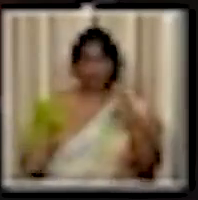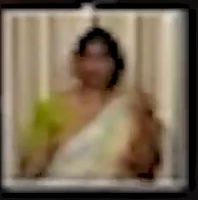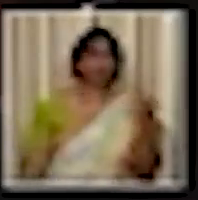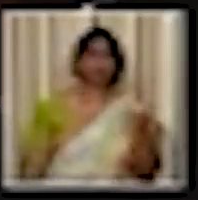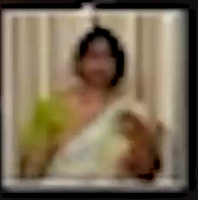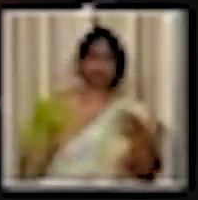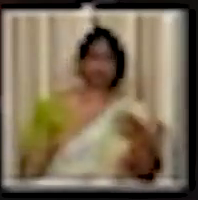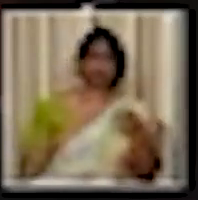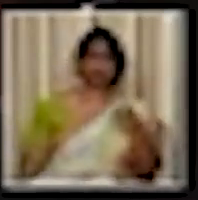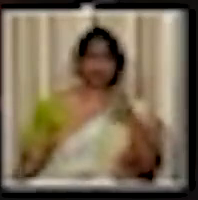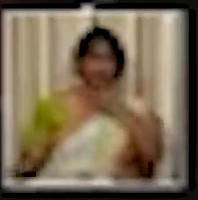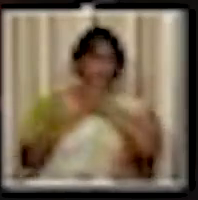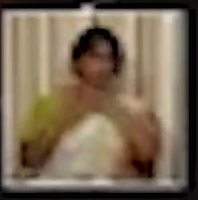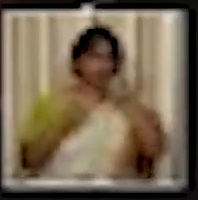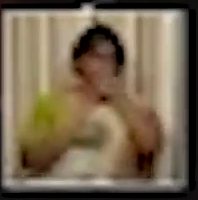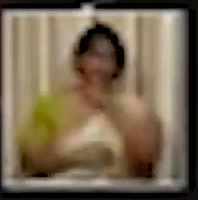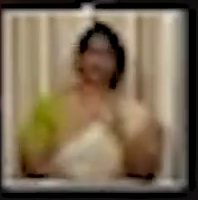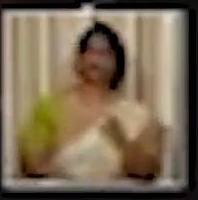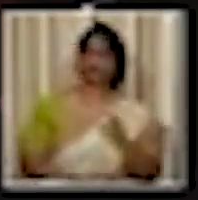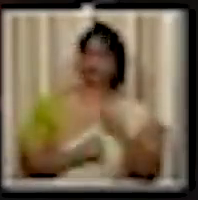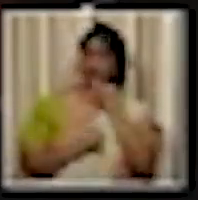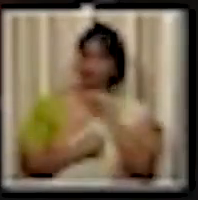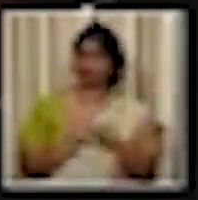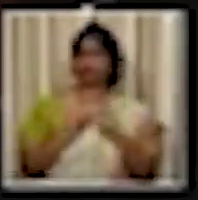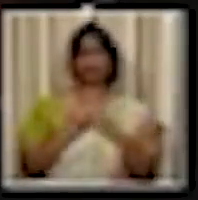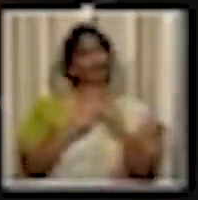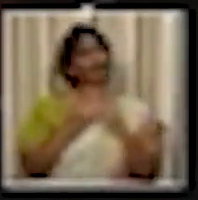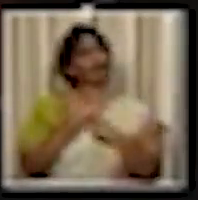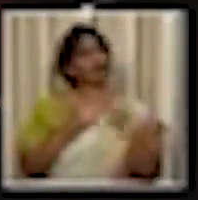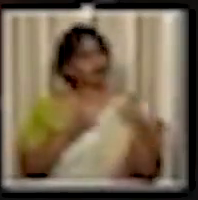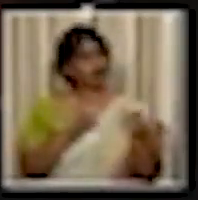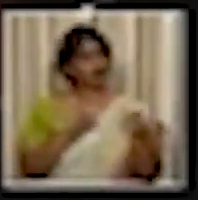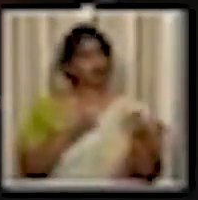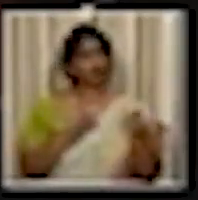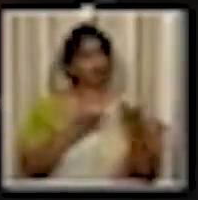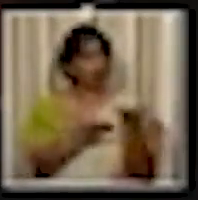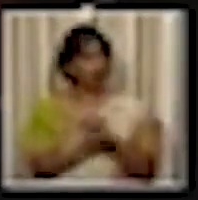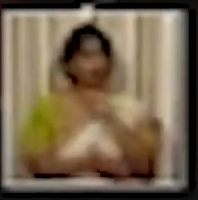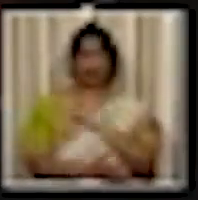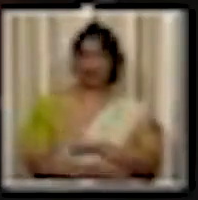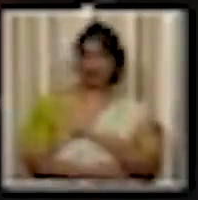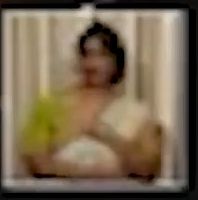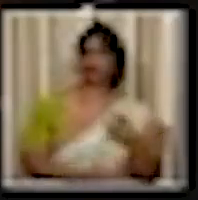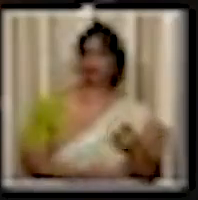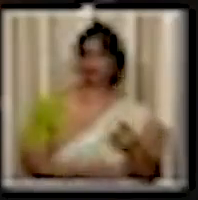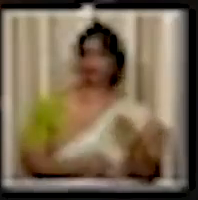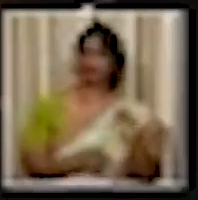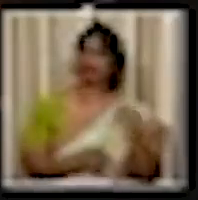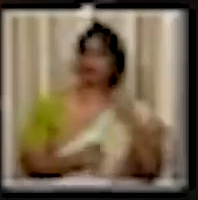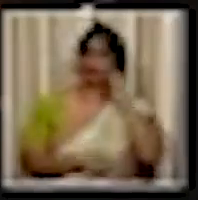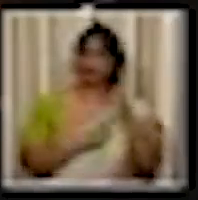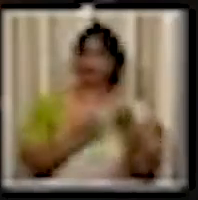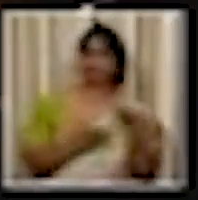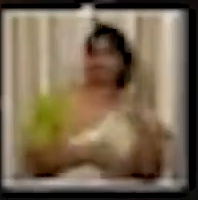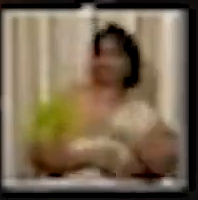ඊටාම විශාල වංචාවක් මේ සිද්ධ වෙලා තියෙන. ඇත්තටම නාගරික සංවර්ධන අධිකාරියට එන්න ඕන ආදායම මේ යම් පුද්ගලයෝ මේ